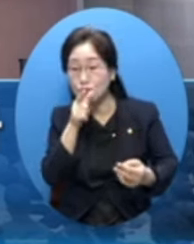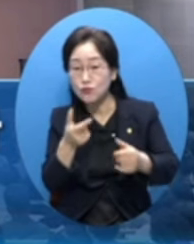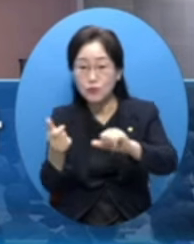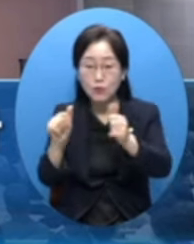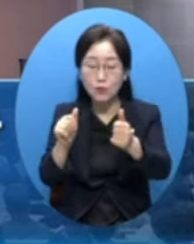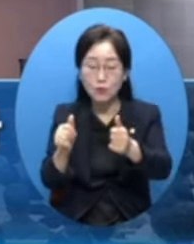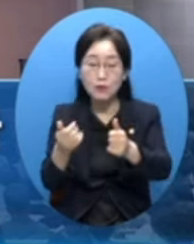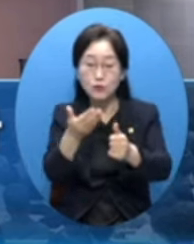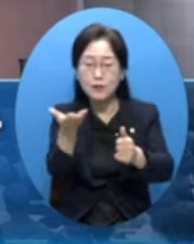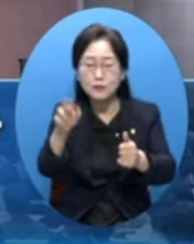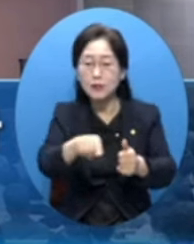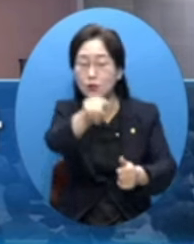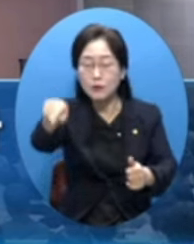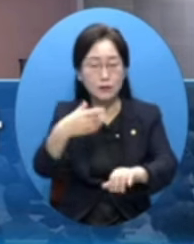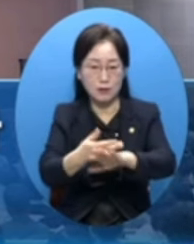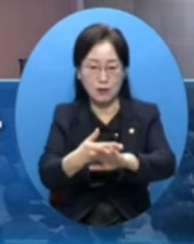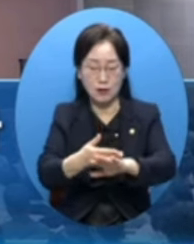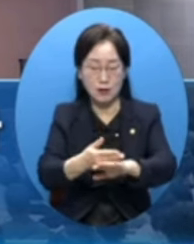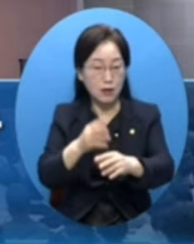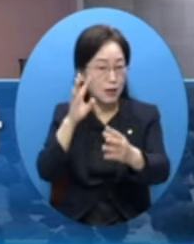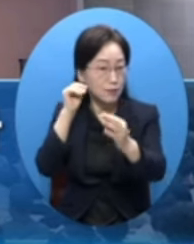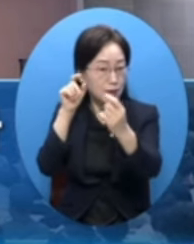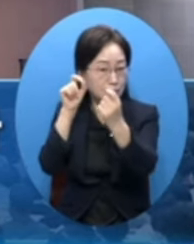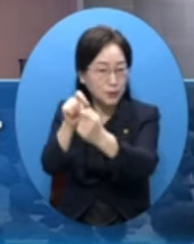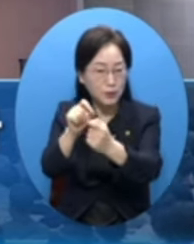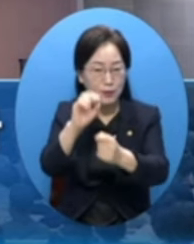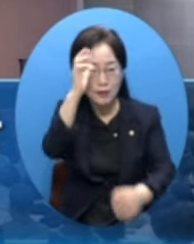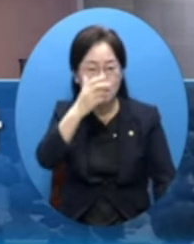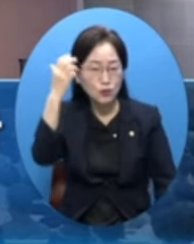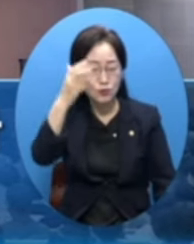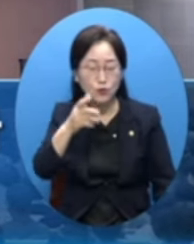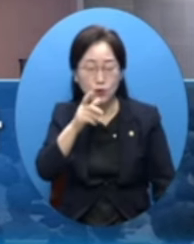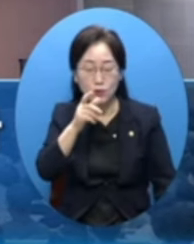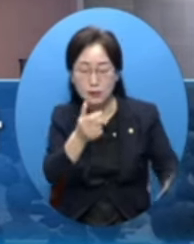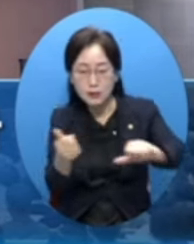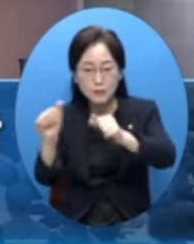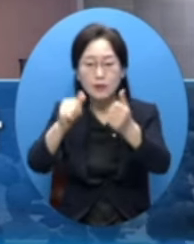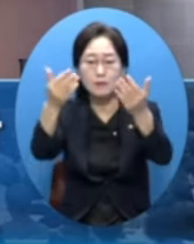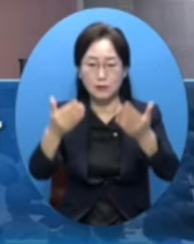못되어 성령으로 침례를 받으리라 하셨느니라.